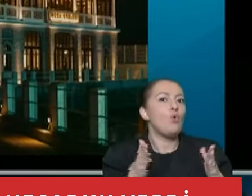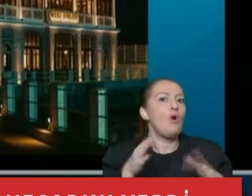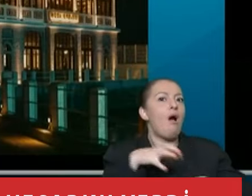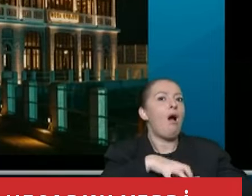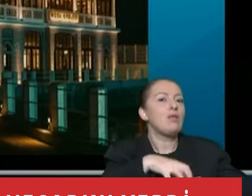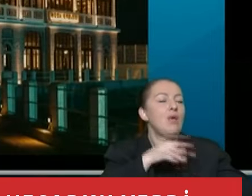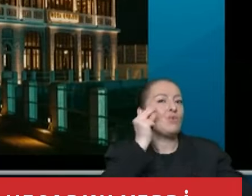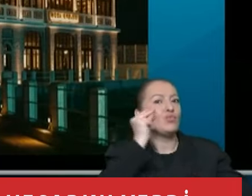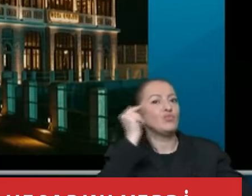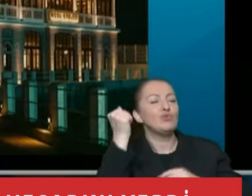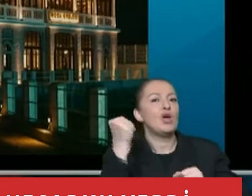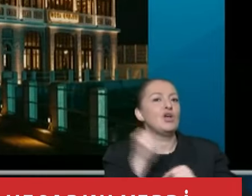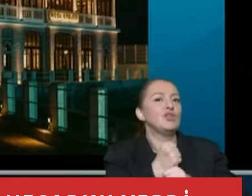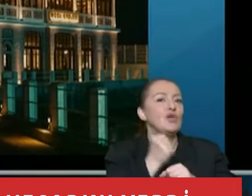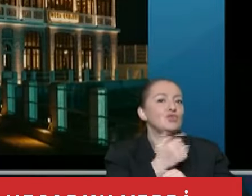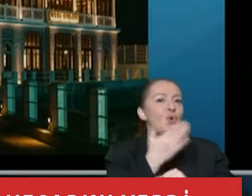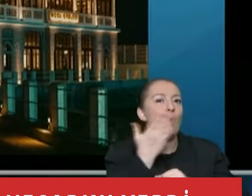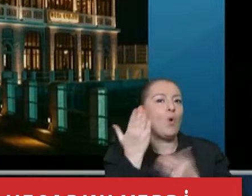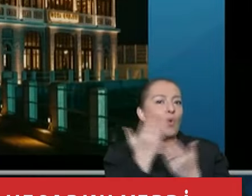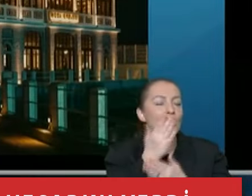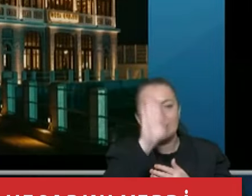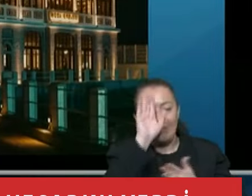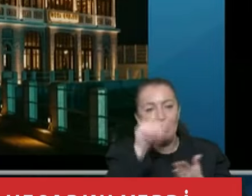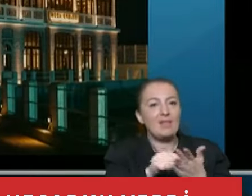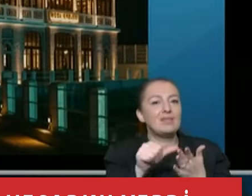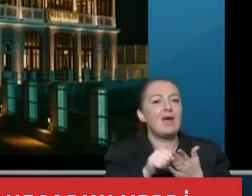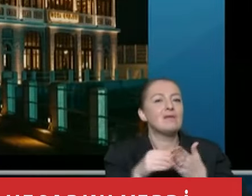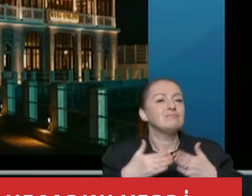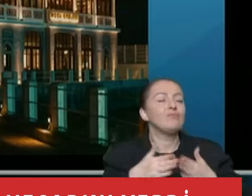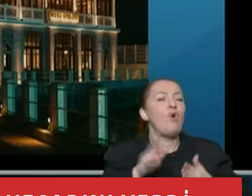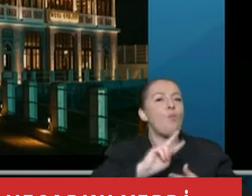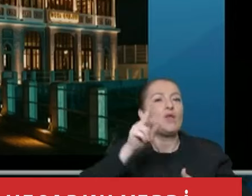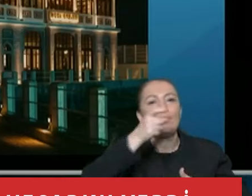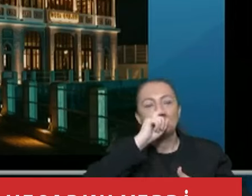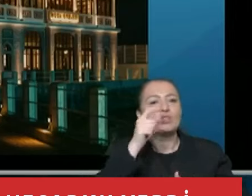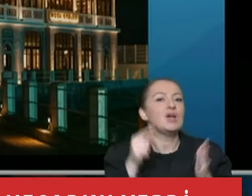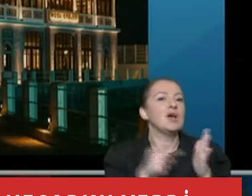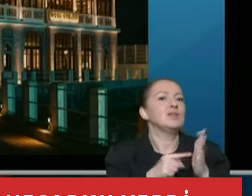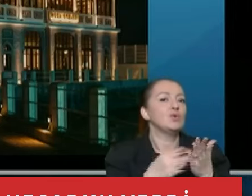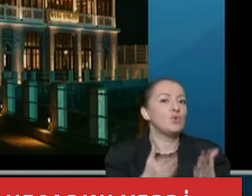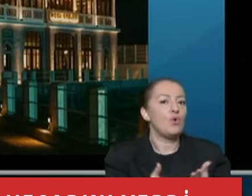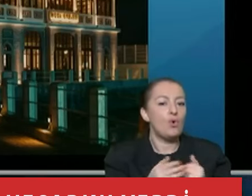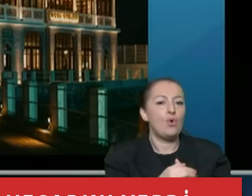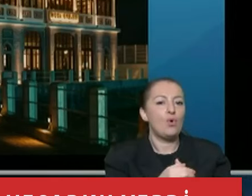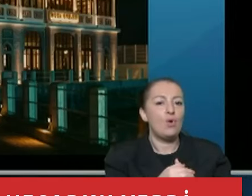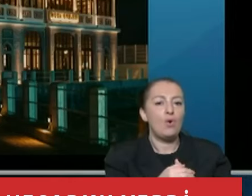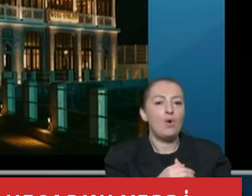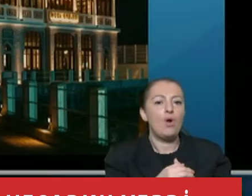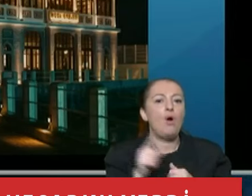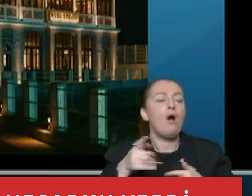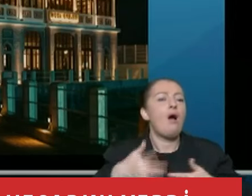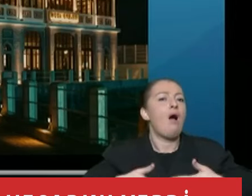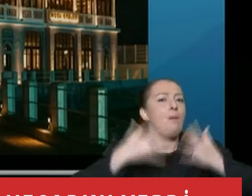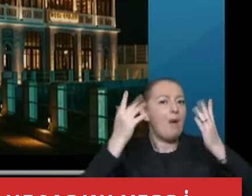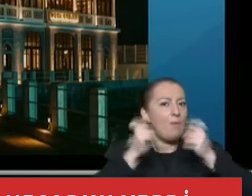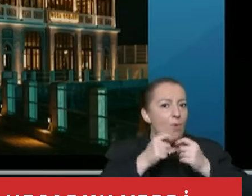unutulmuş taş Mektebi İstanbul'un tarih iskelelerinde moda Beşiktaş Kadıköy bodler Apartmanı tünel